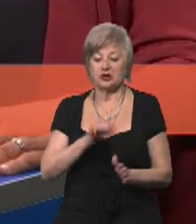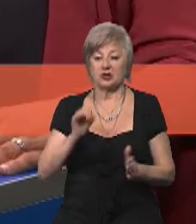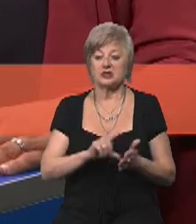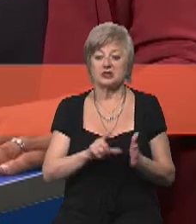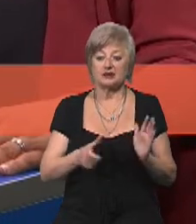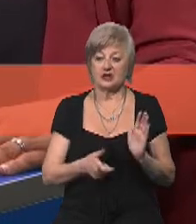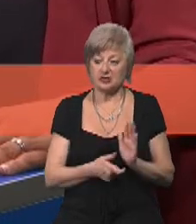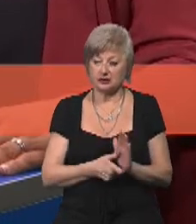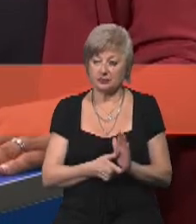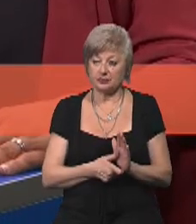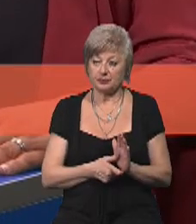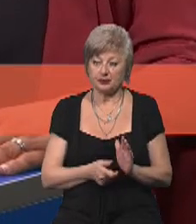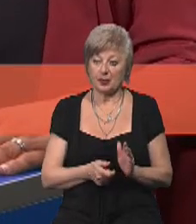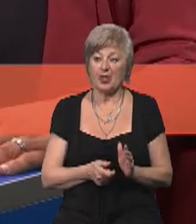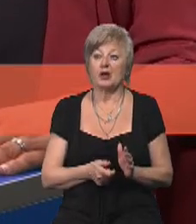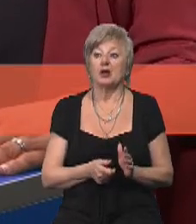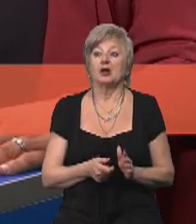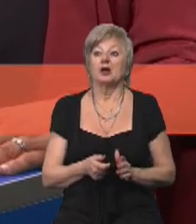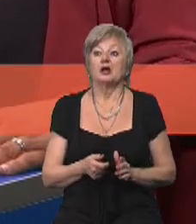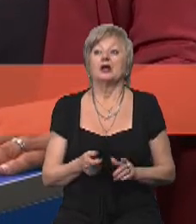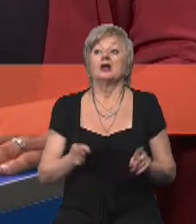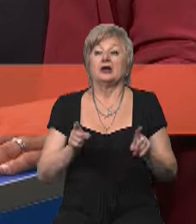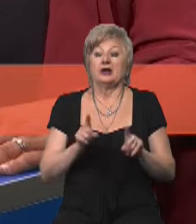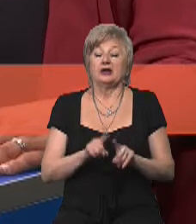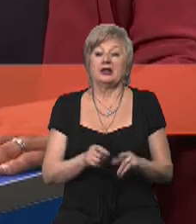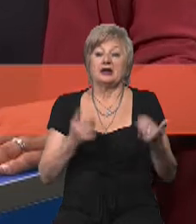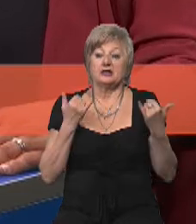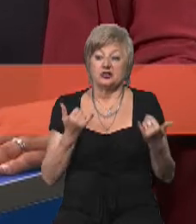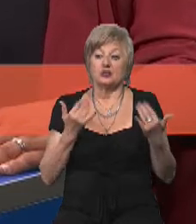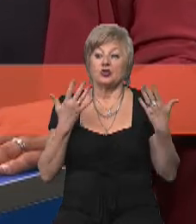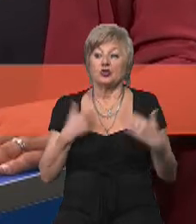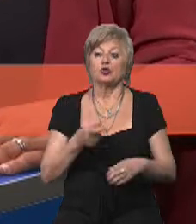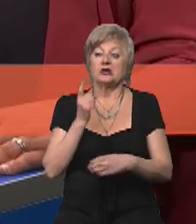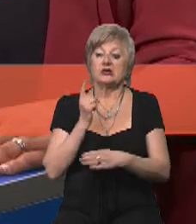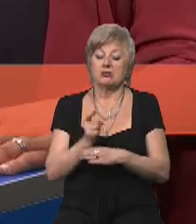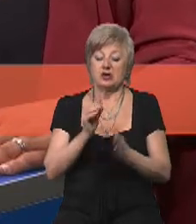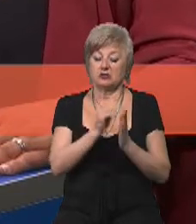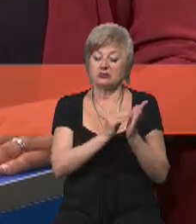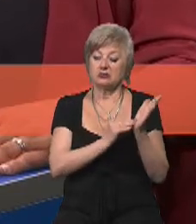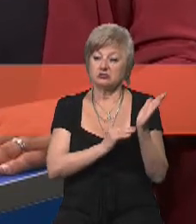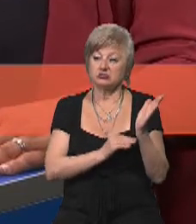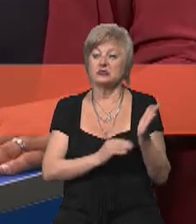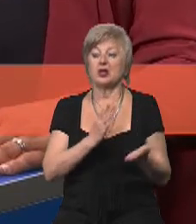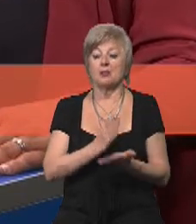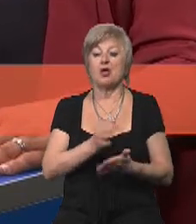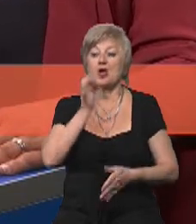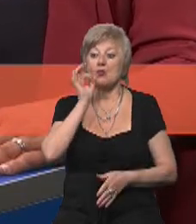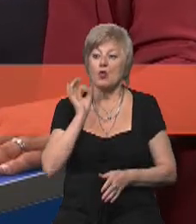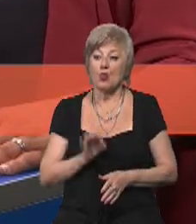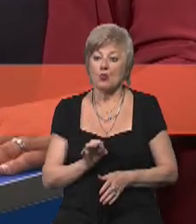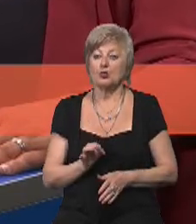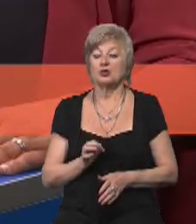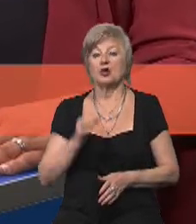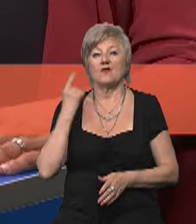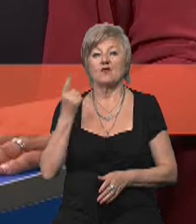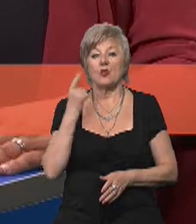приміщення покинути. Тобто і таких сьогодні вже заборонних приписів ми маємо досвід. В області